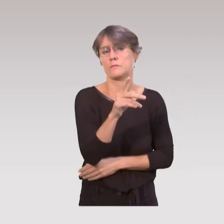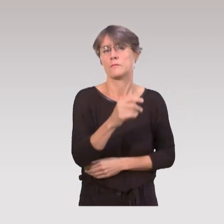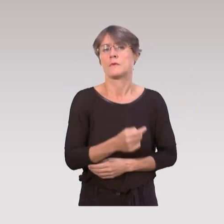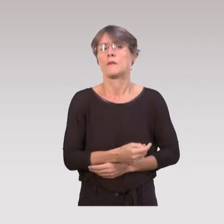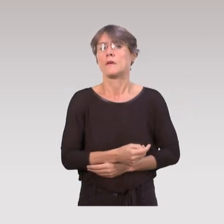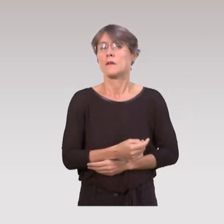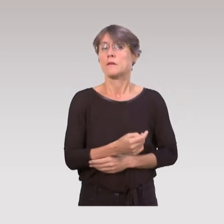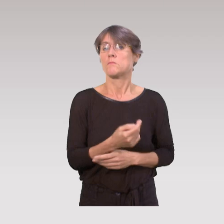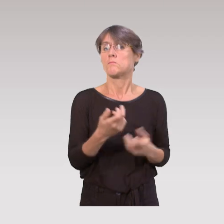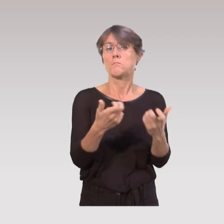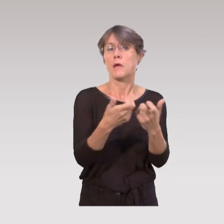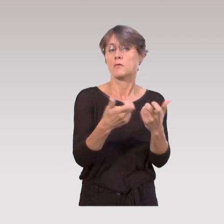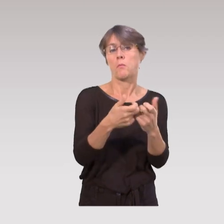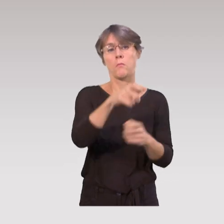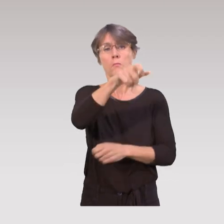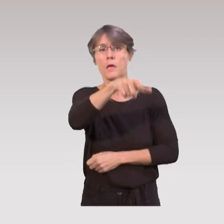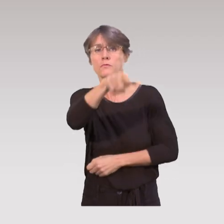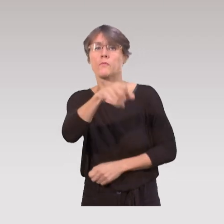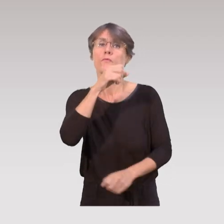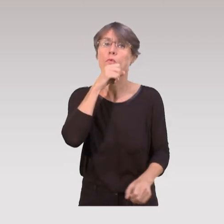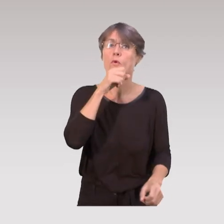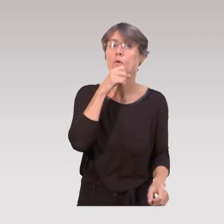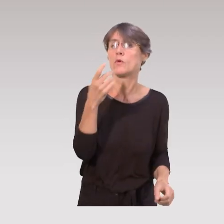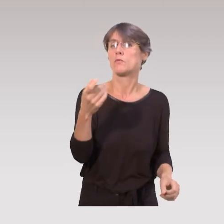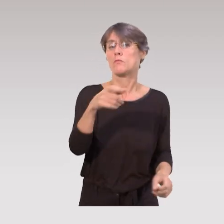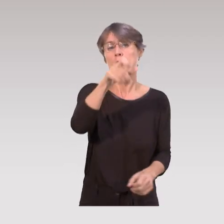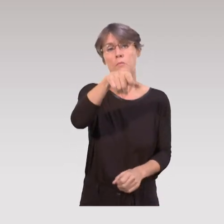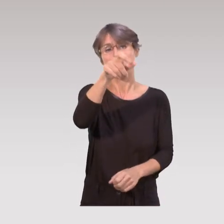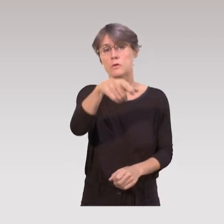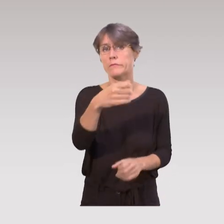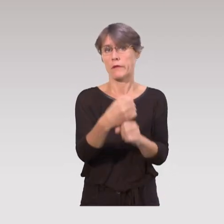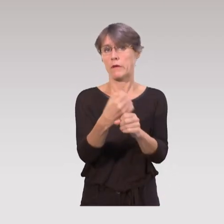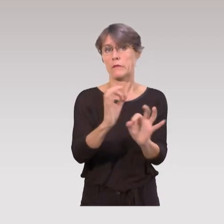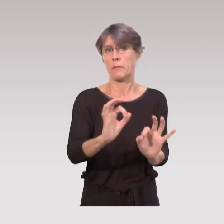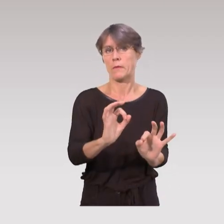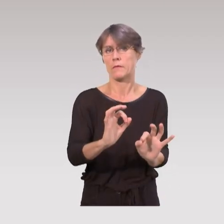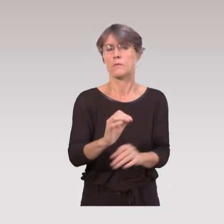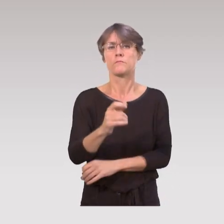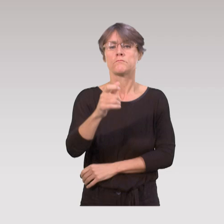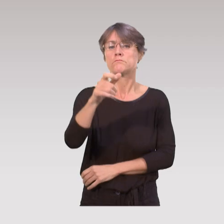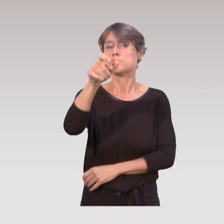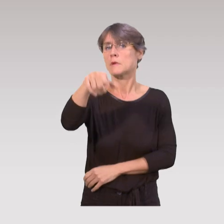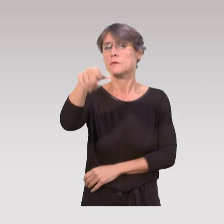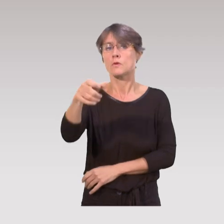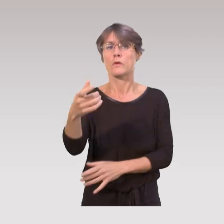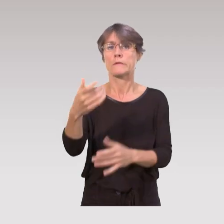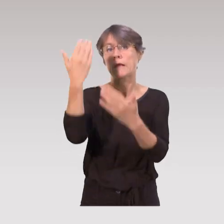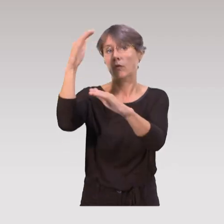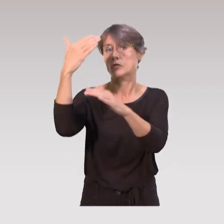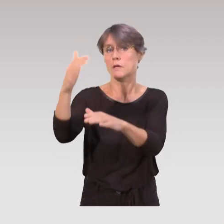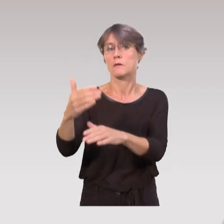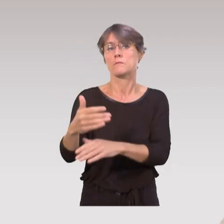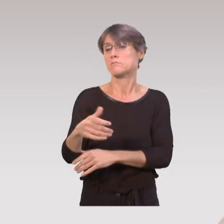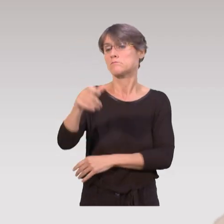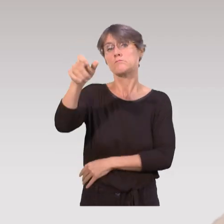littératie, c'est-à-dire les personnes âgées, les gens sans emploi, les personnes immigrantes,